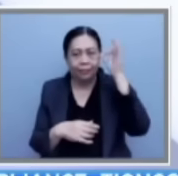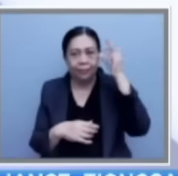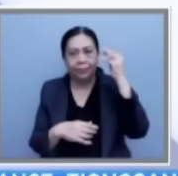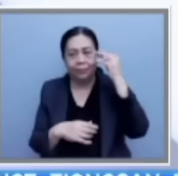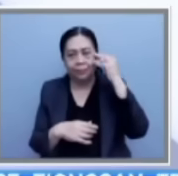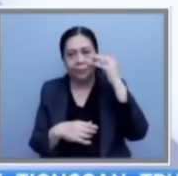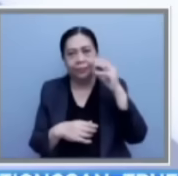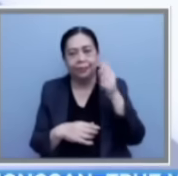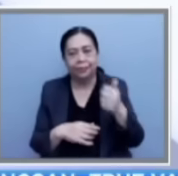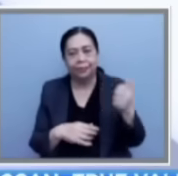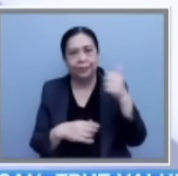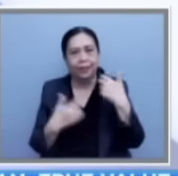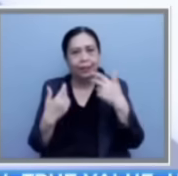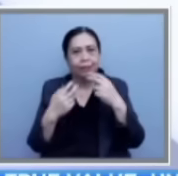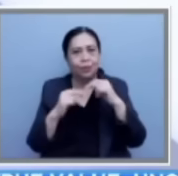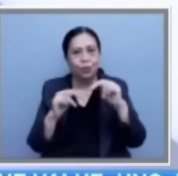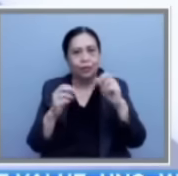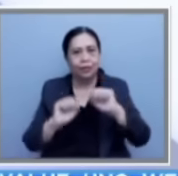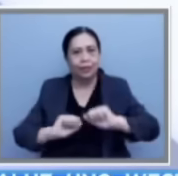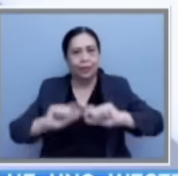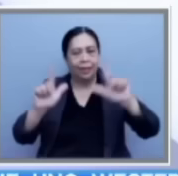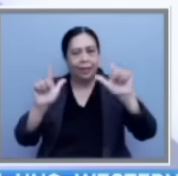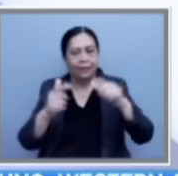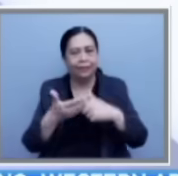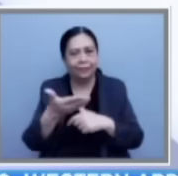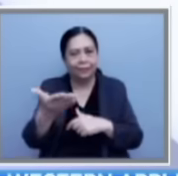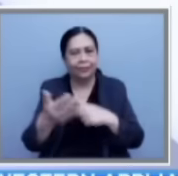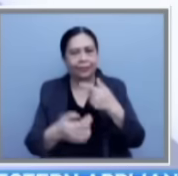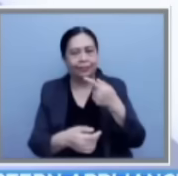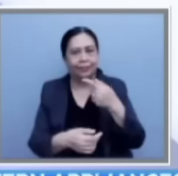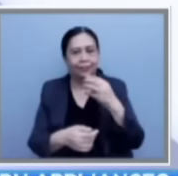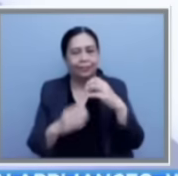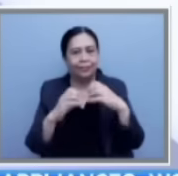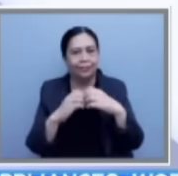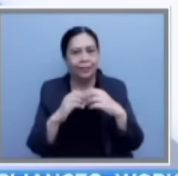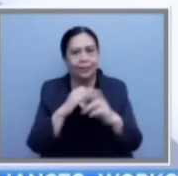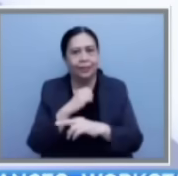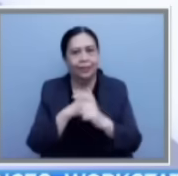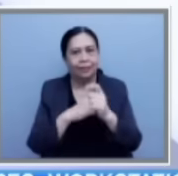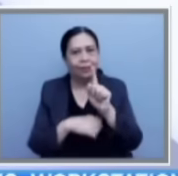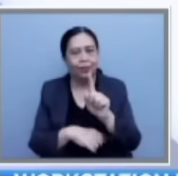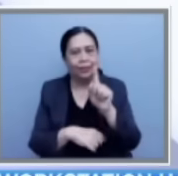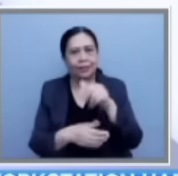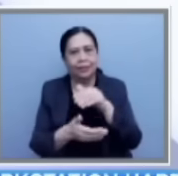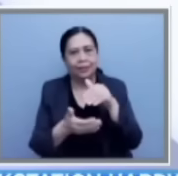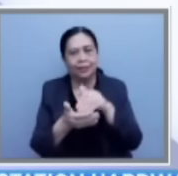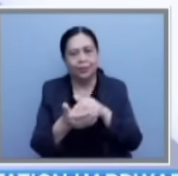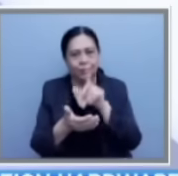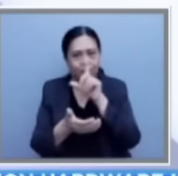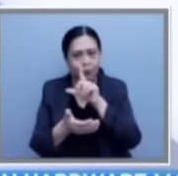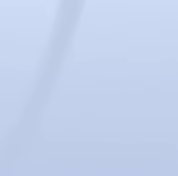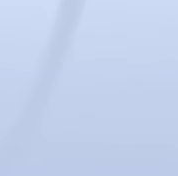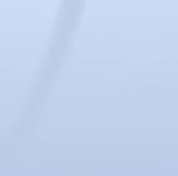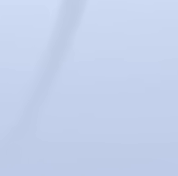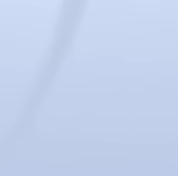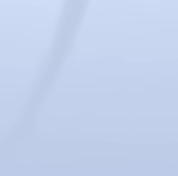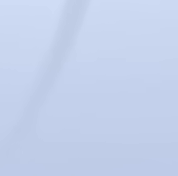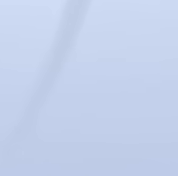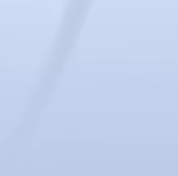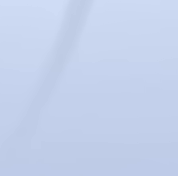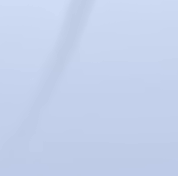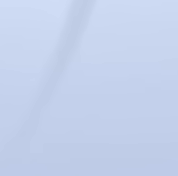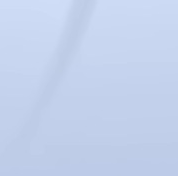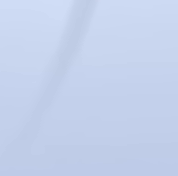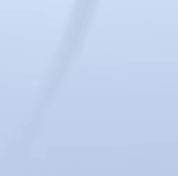may balita live si Jasmine Gabriel galban ng GMA Regional tv1 North Central Luzon jasm